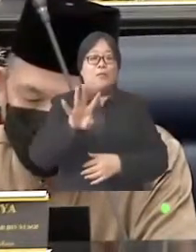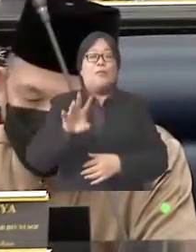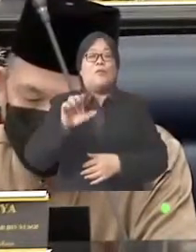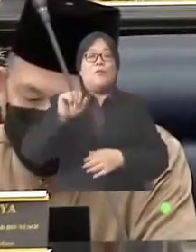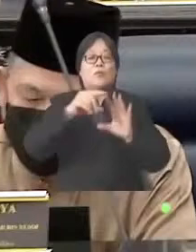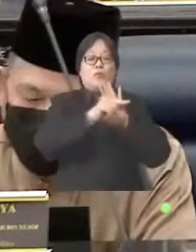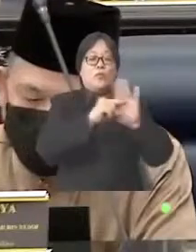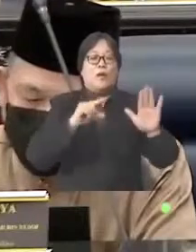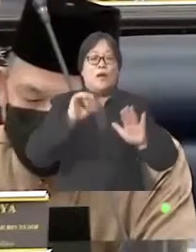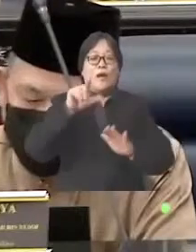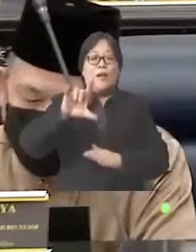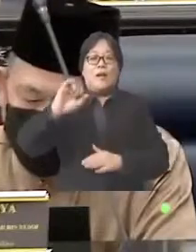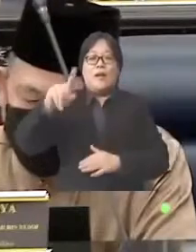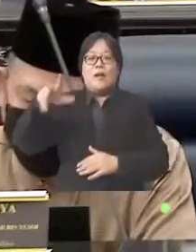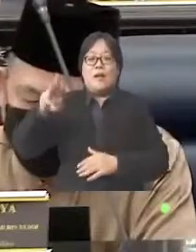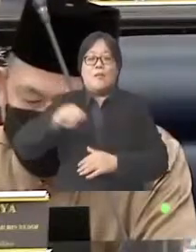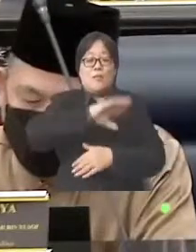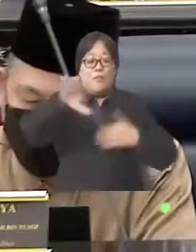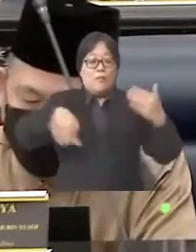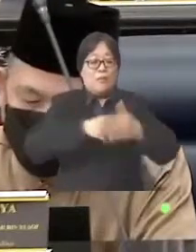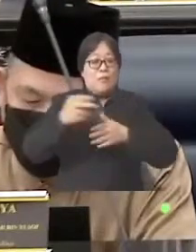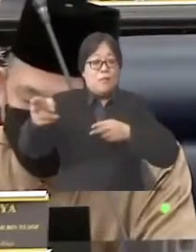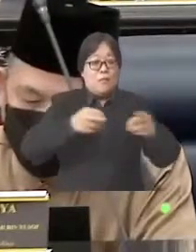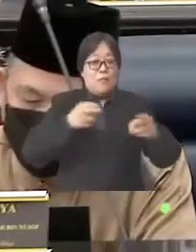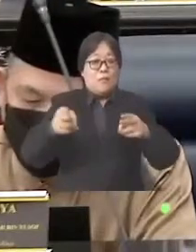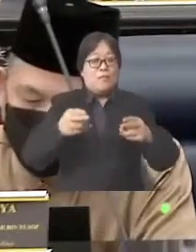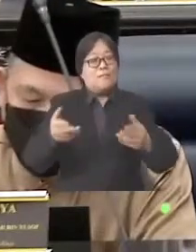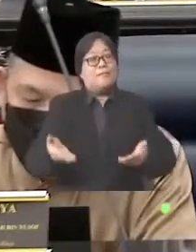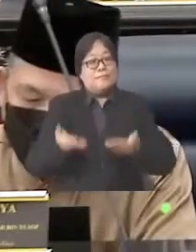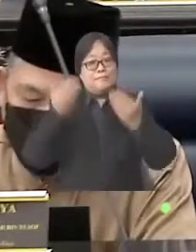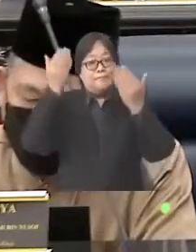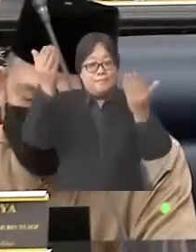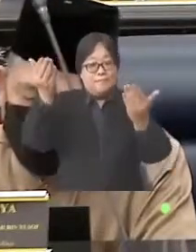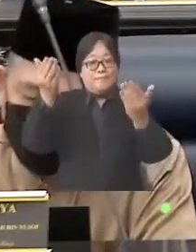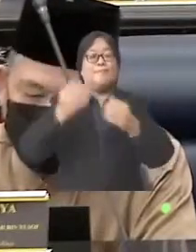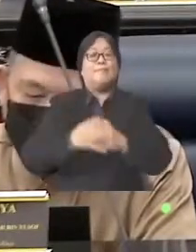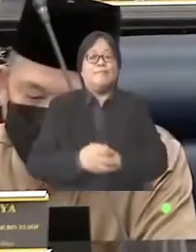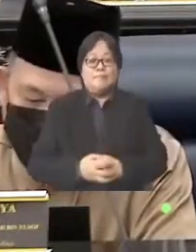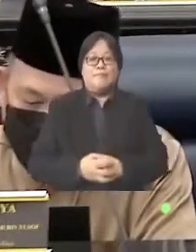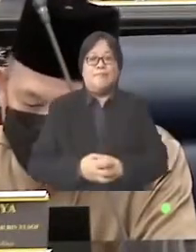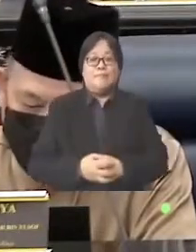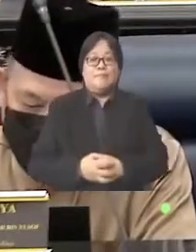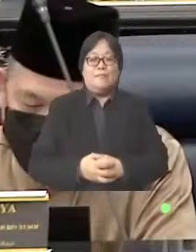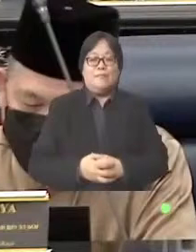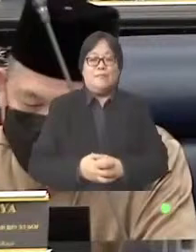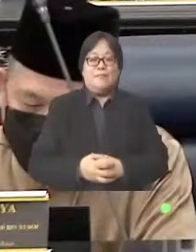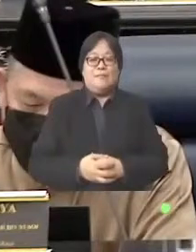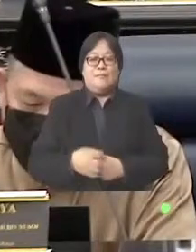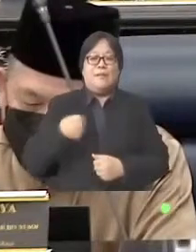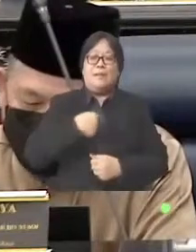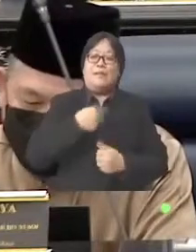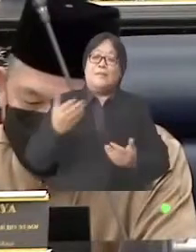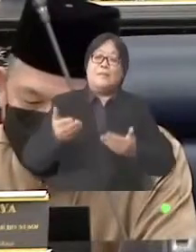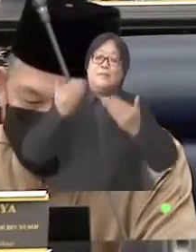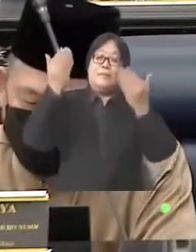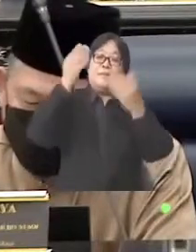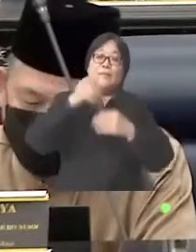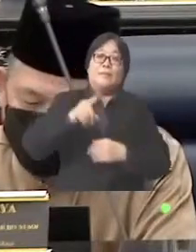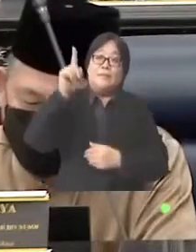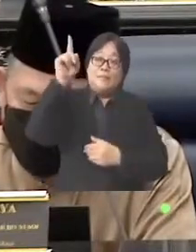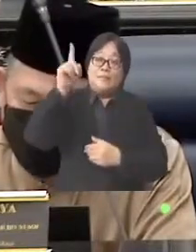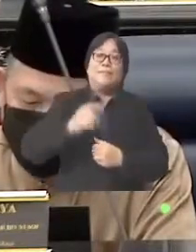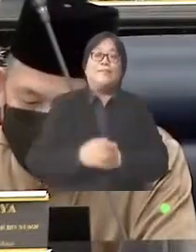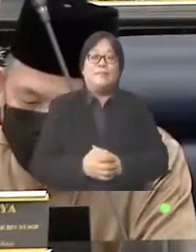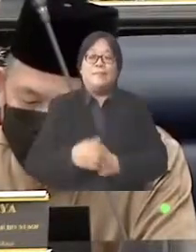surah al-qalam setelah segala usaha besar Allah besarlah besarlah lah kita pada yang